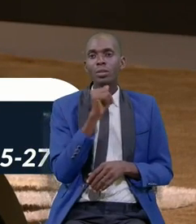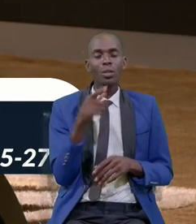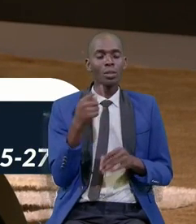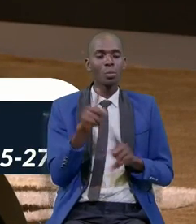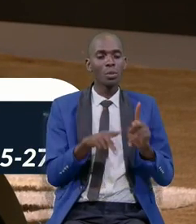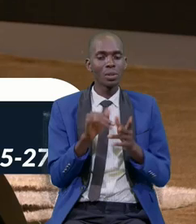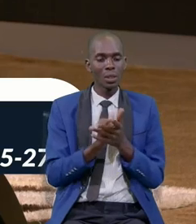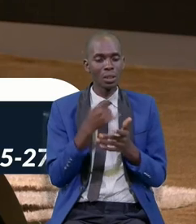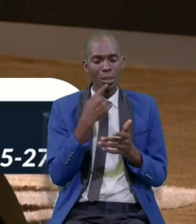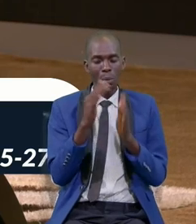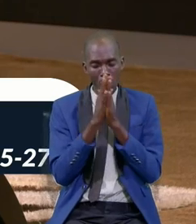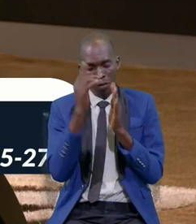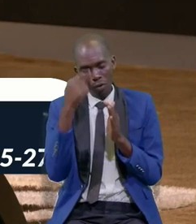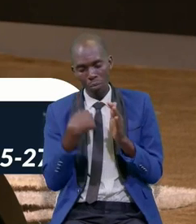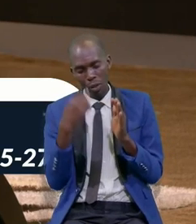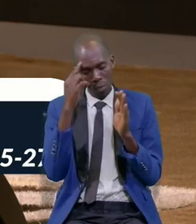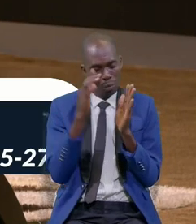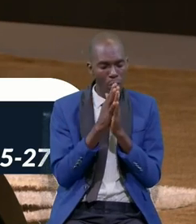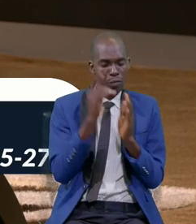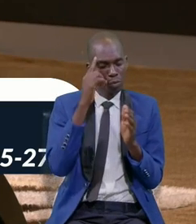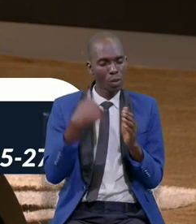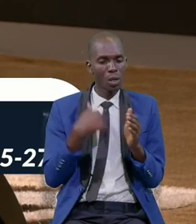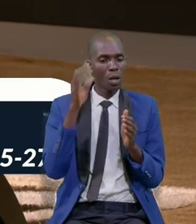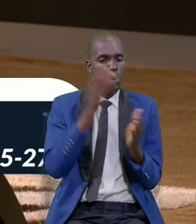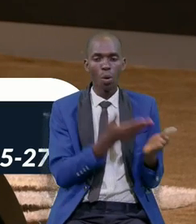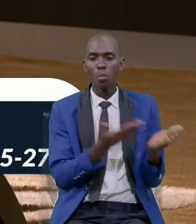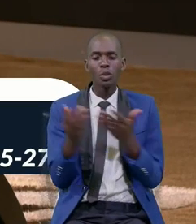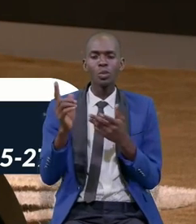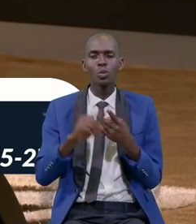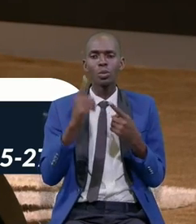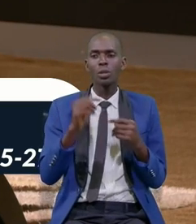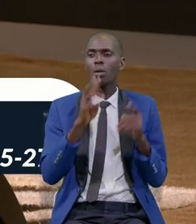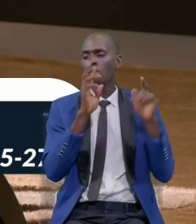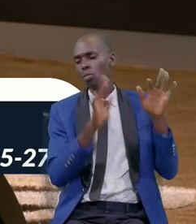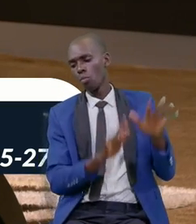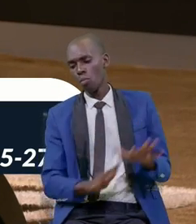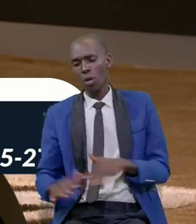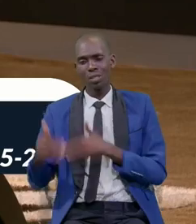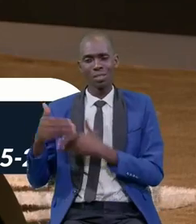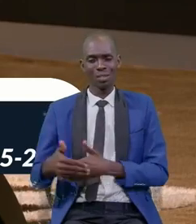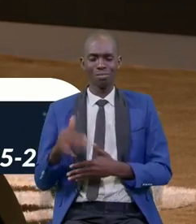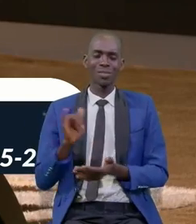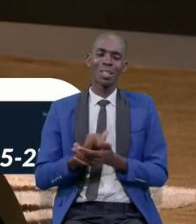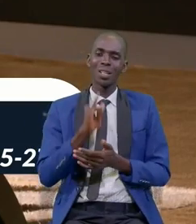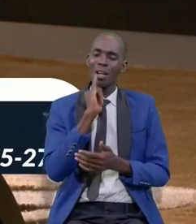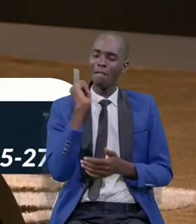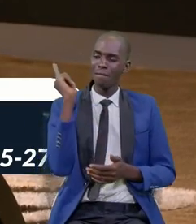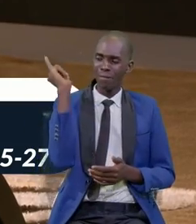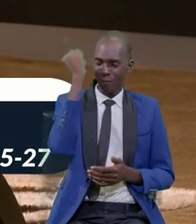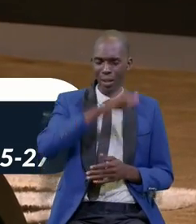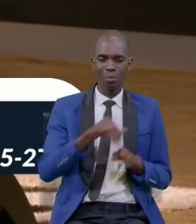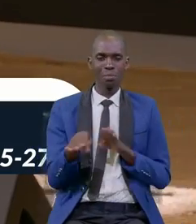gens, priez pour moi, ces prophètes qui vous amènent au bord du fleuve. C'est un acte